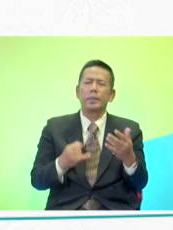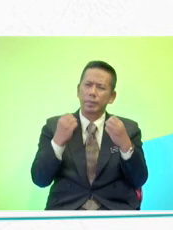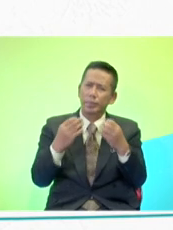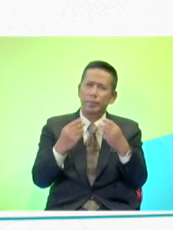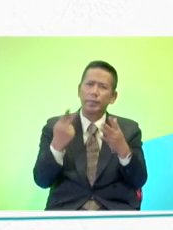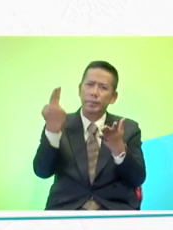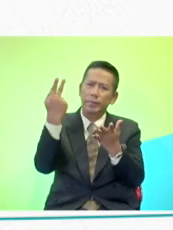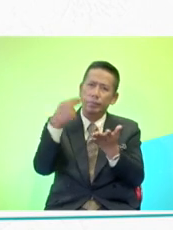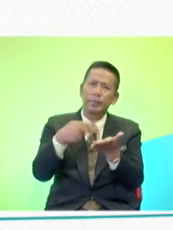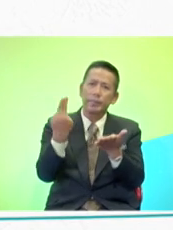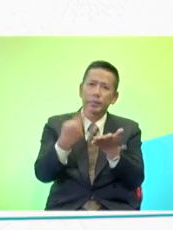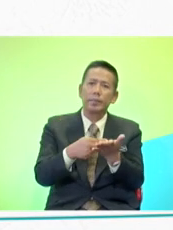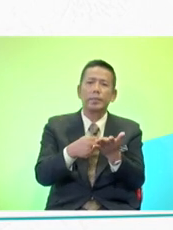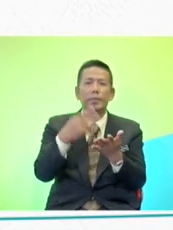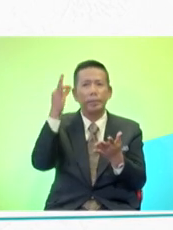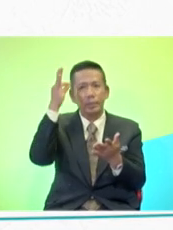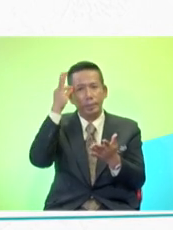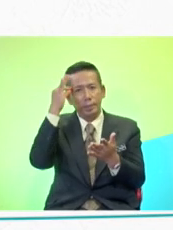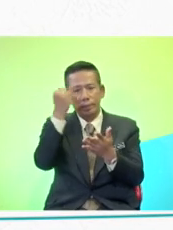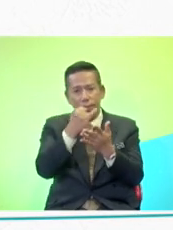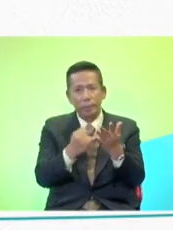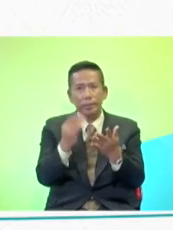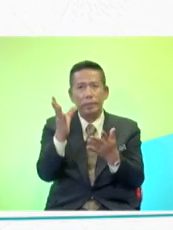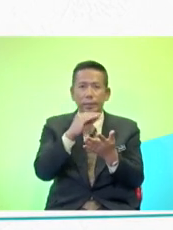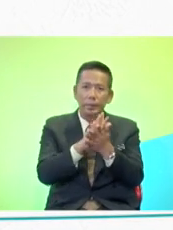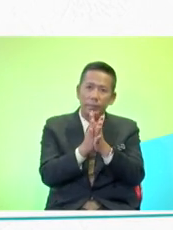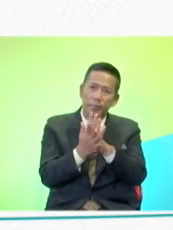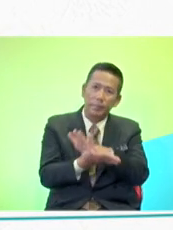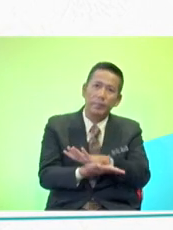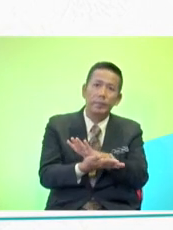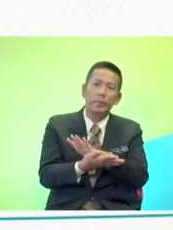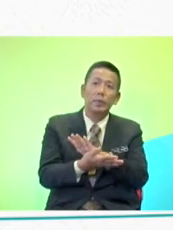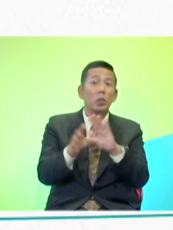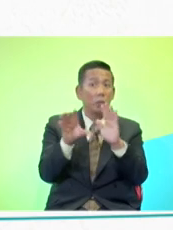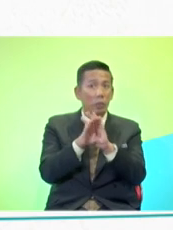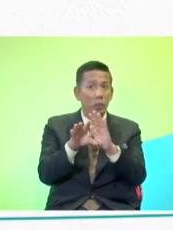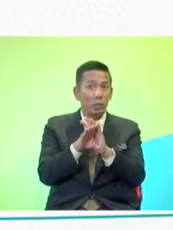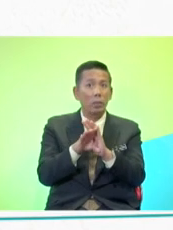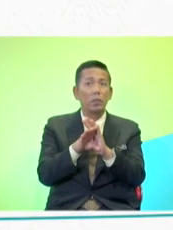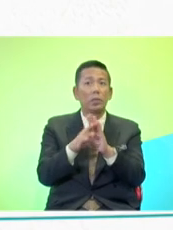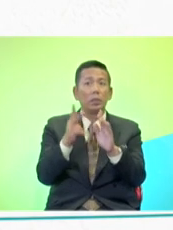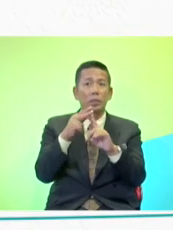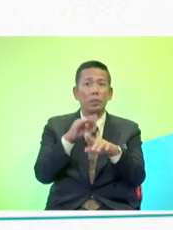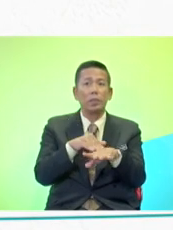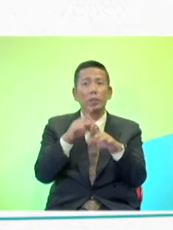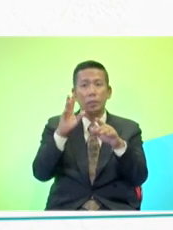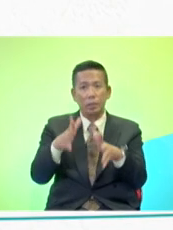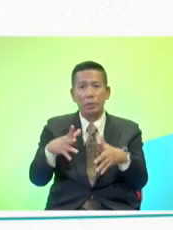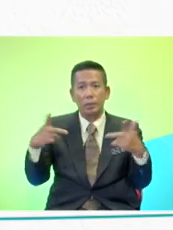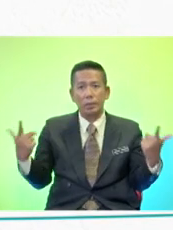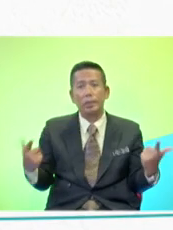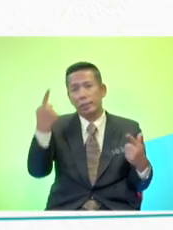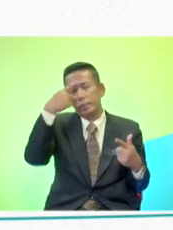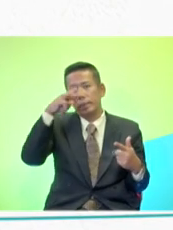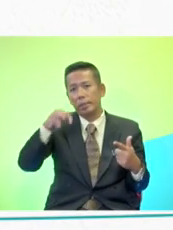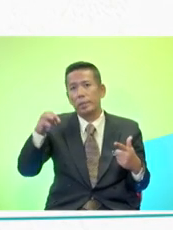dan juga pemikiran seni dijual seterusnya menjadi model kala dan maksudnya TV 6 ini untuk murid-murid